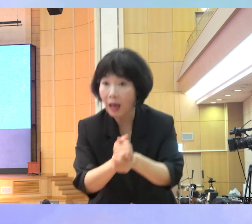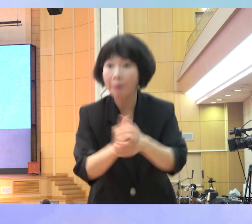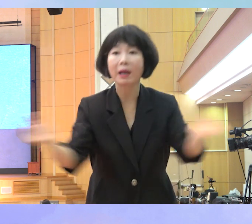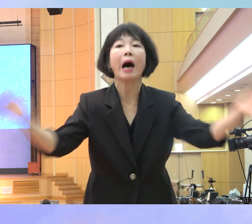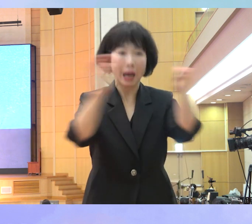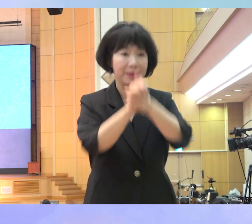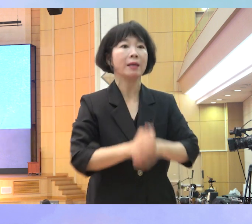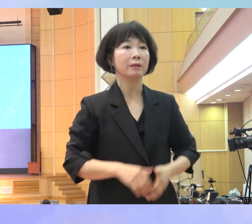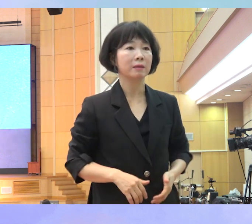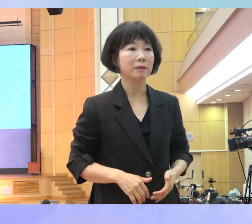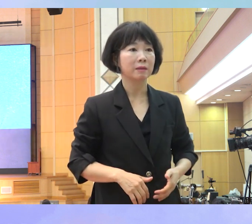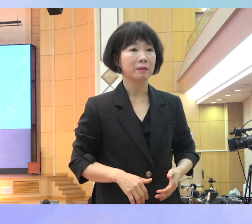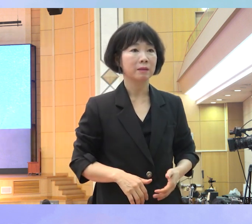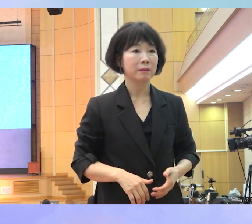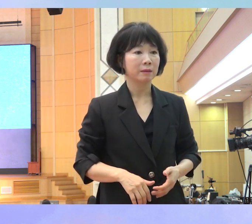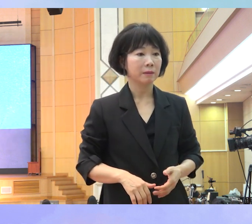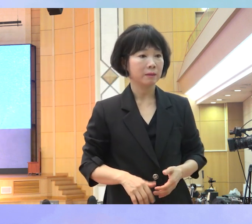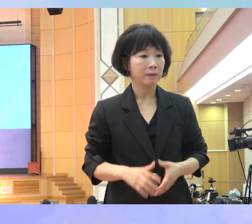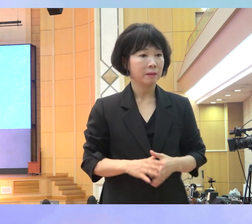능력이 있을 줄 믿습니다.